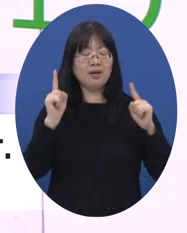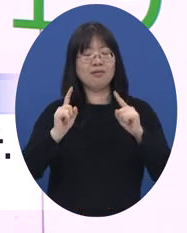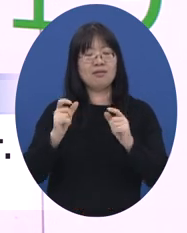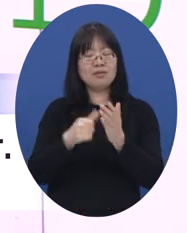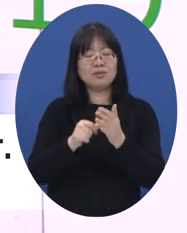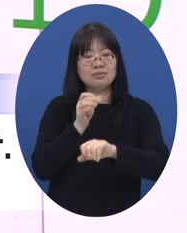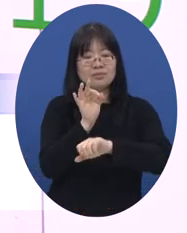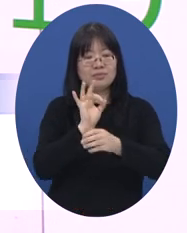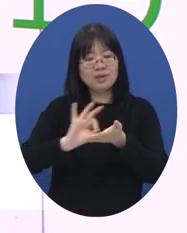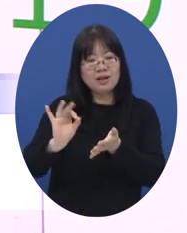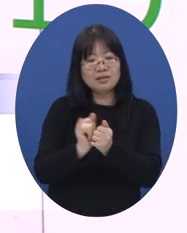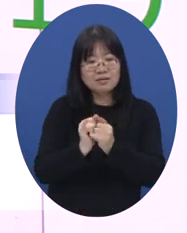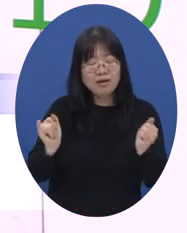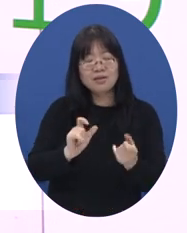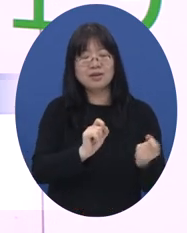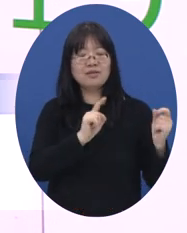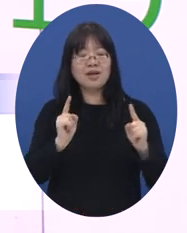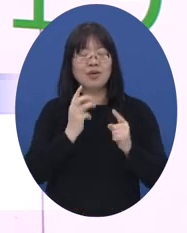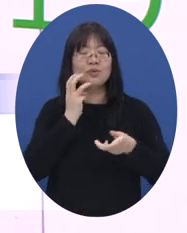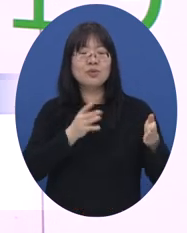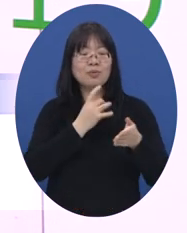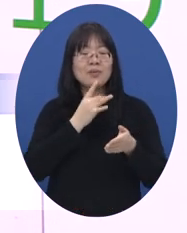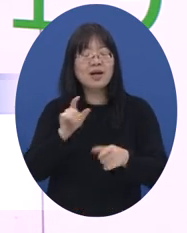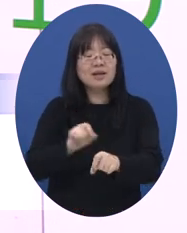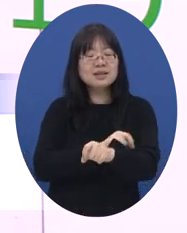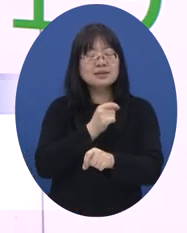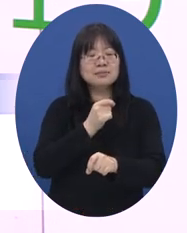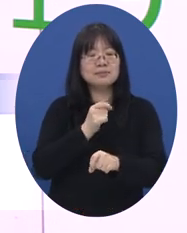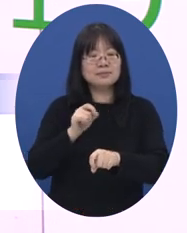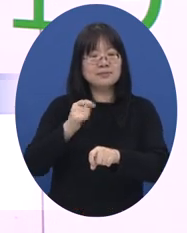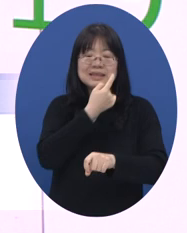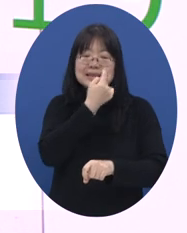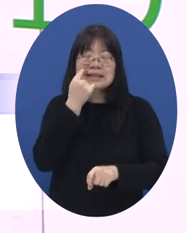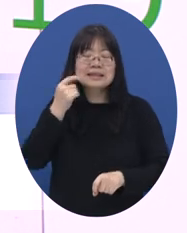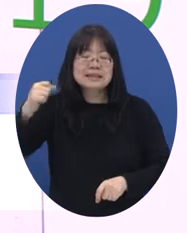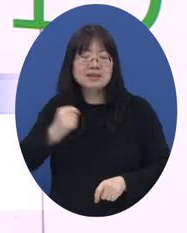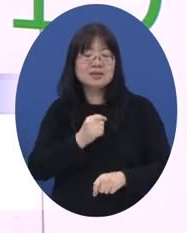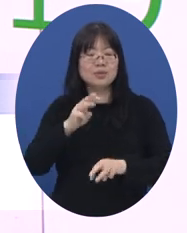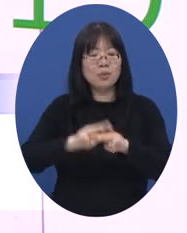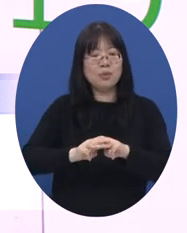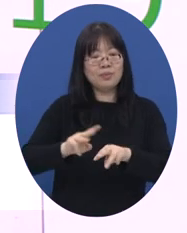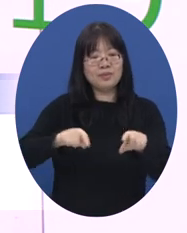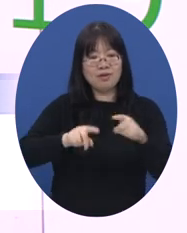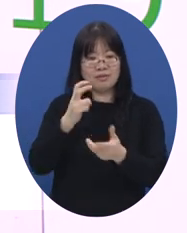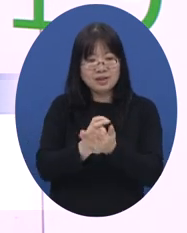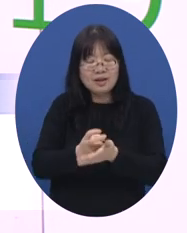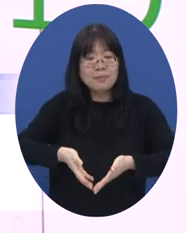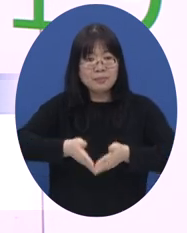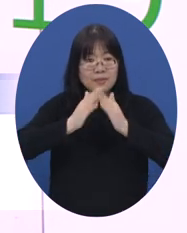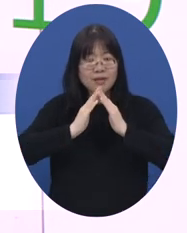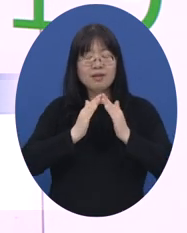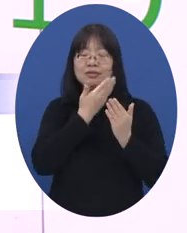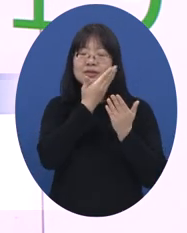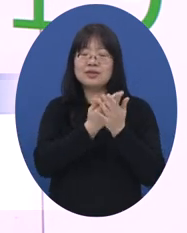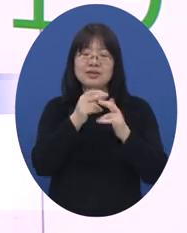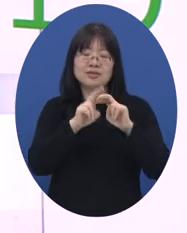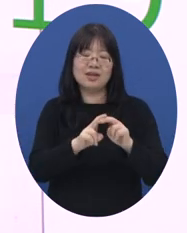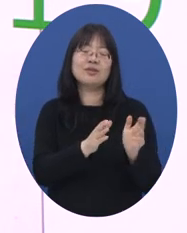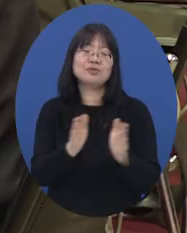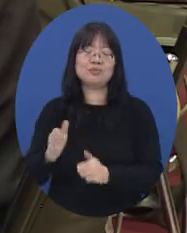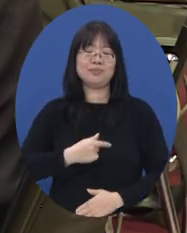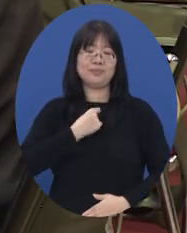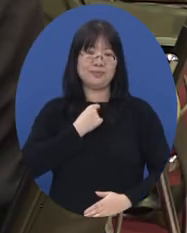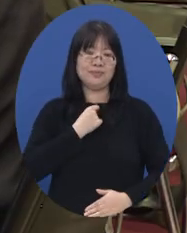또 소비자도 살리는 그런 경기도만의 특색 있는 그런 농업 정책을 펴는데 하나의 중요한 장으로 이어지게 만들고